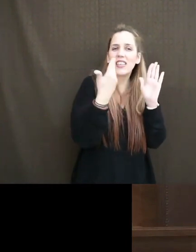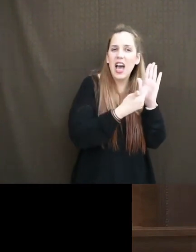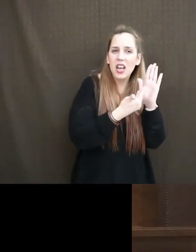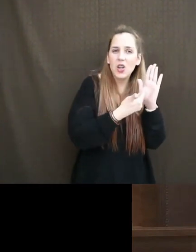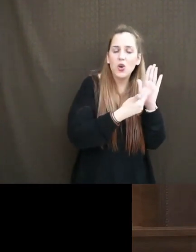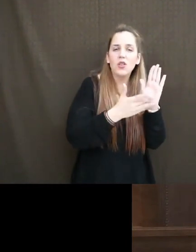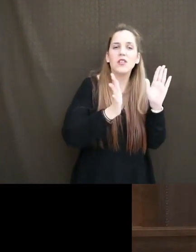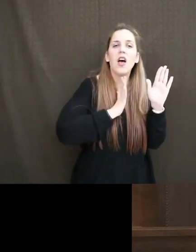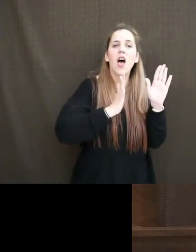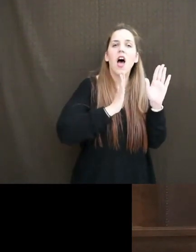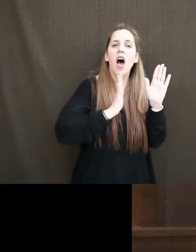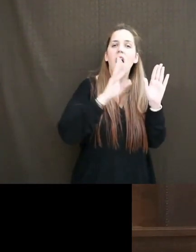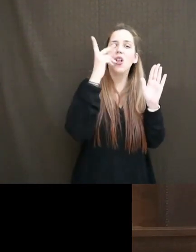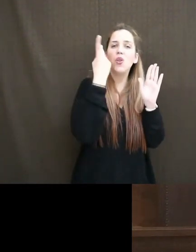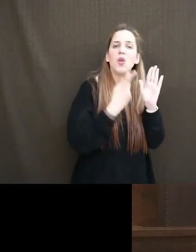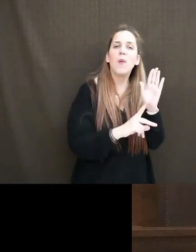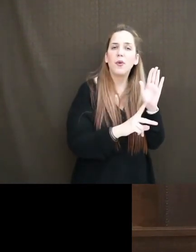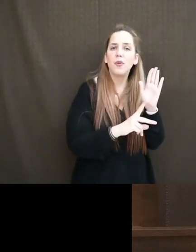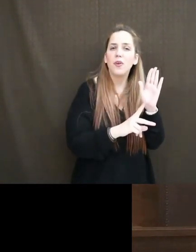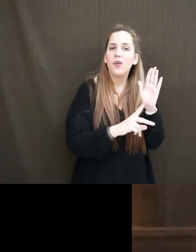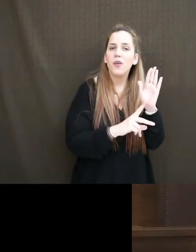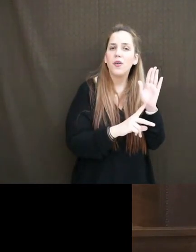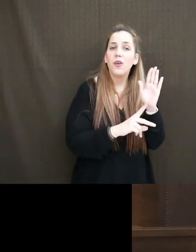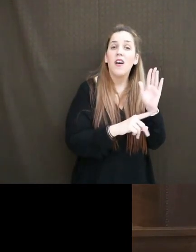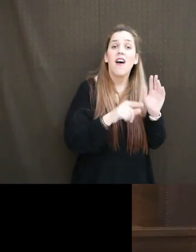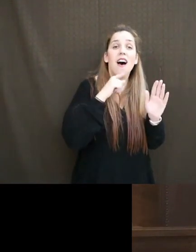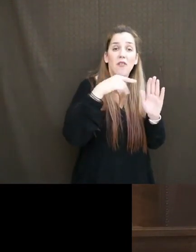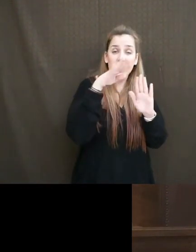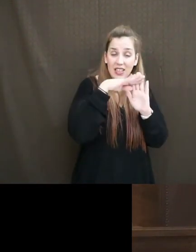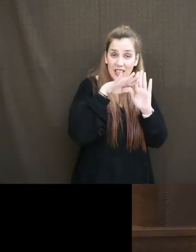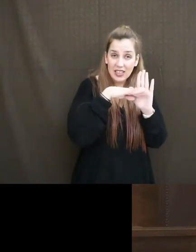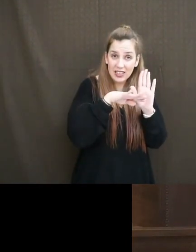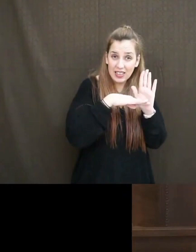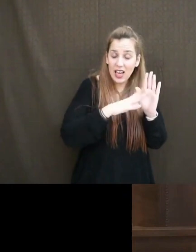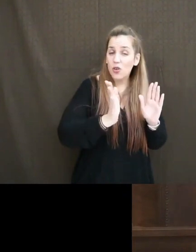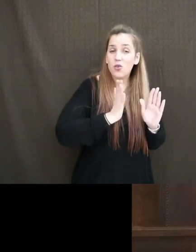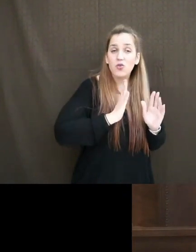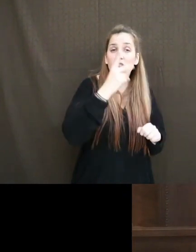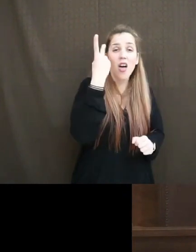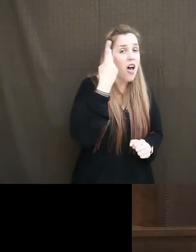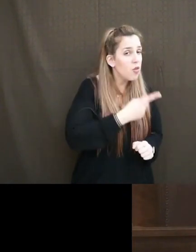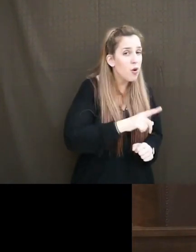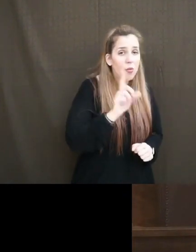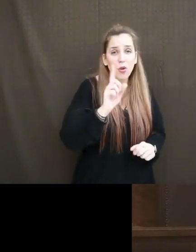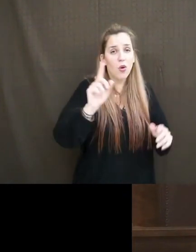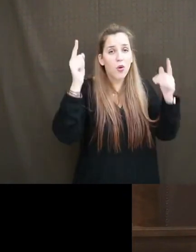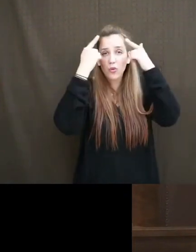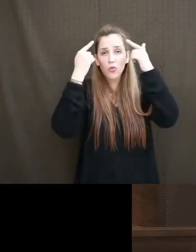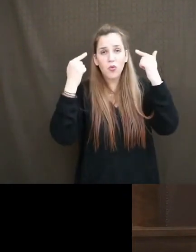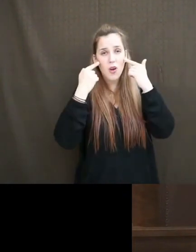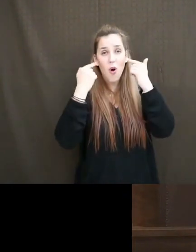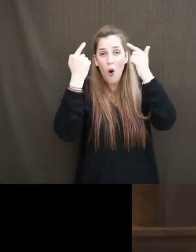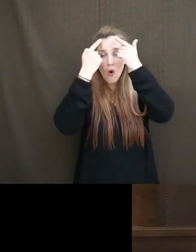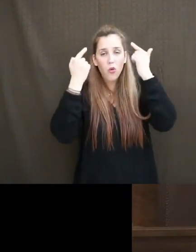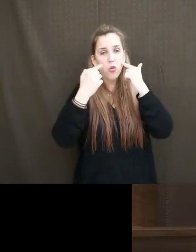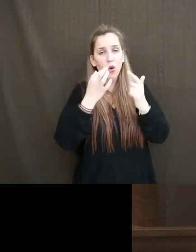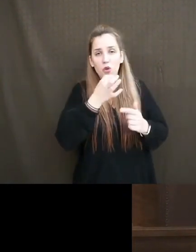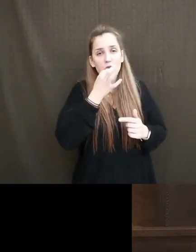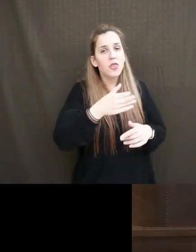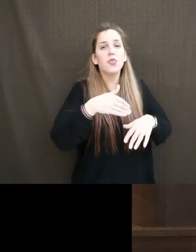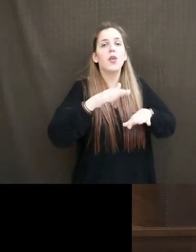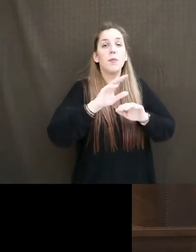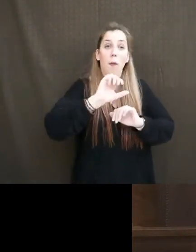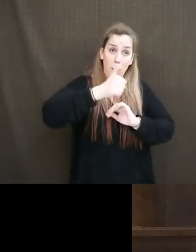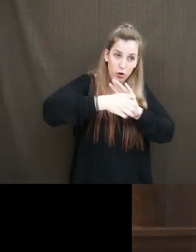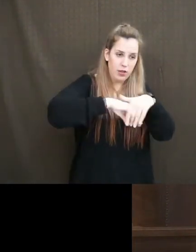Θεός, αλλά ήταν παράδοση των προγόνων. Αλλά τι συμβαίνει? Μέσα στα χρόνια, στη